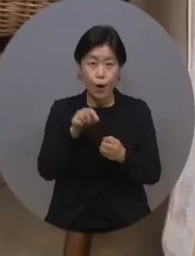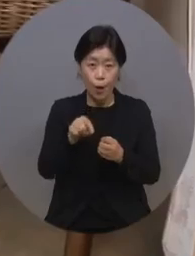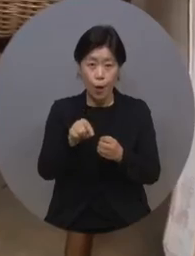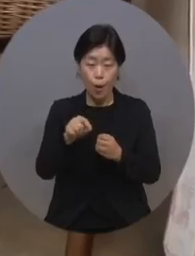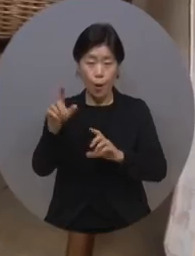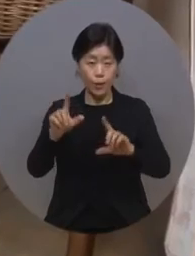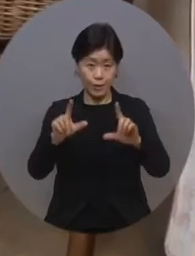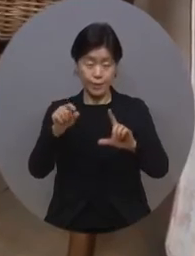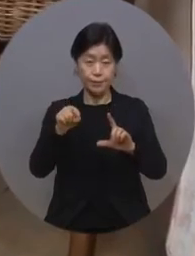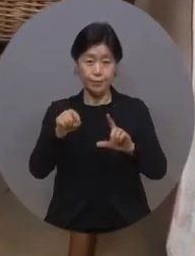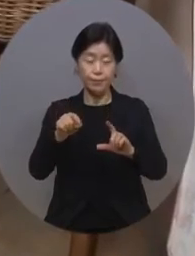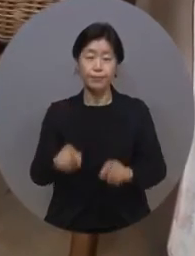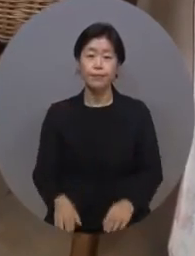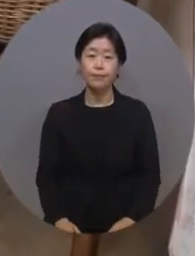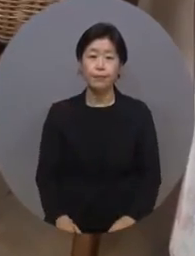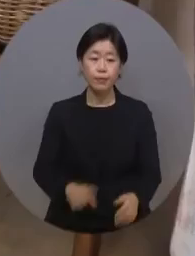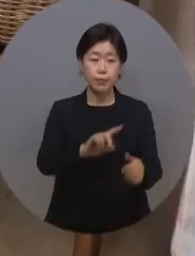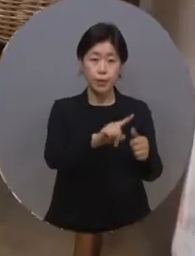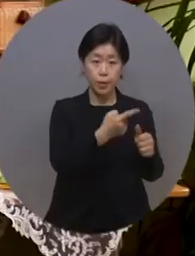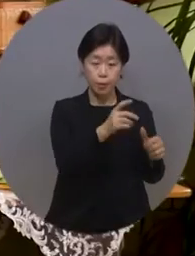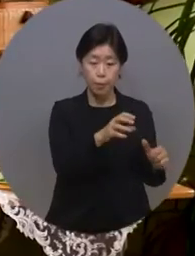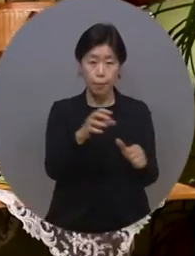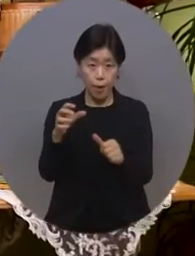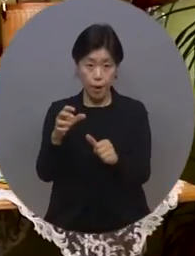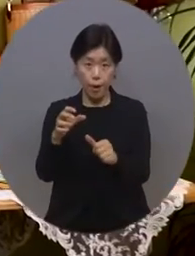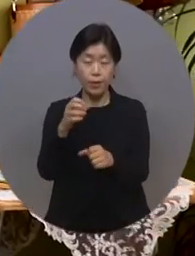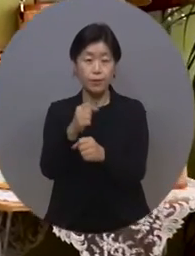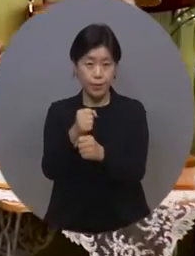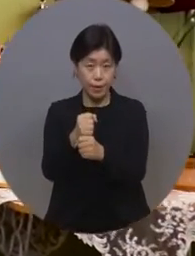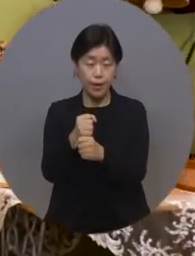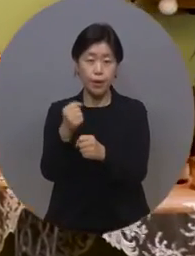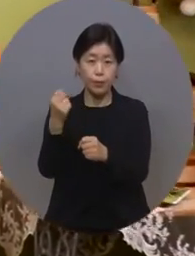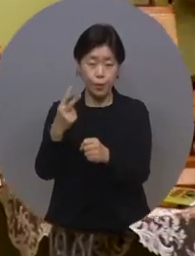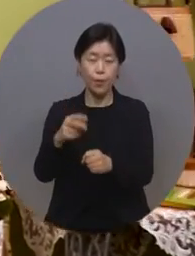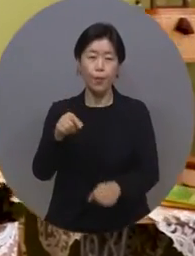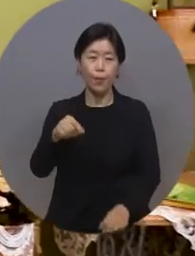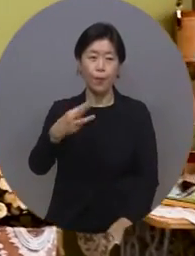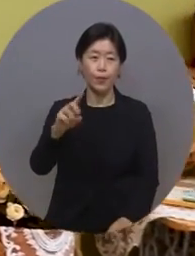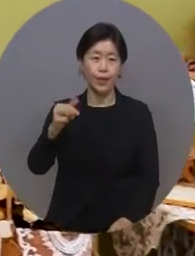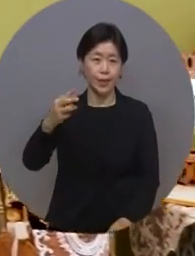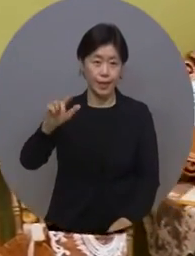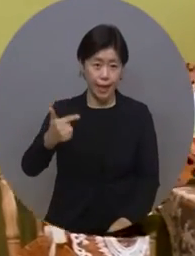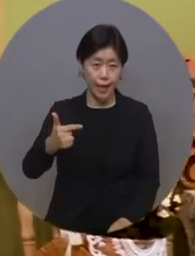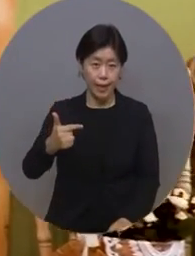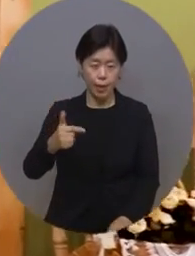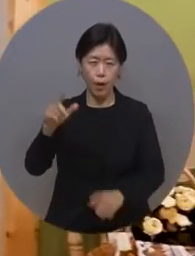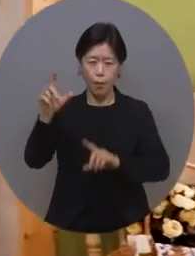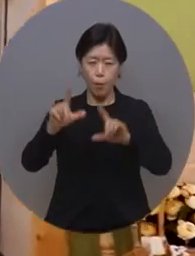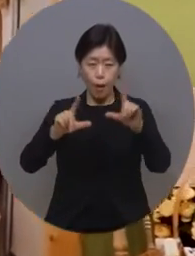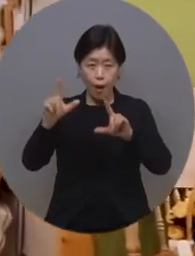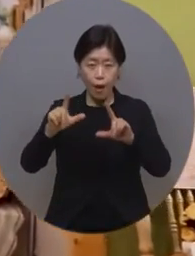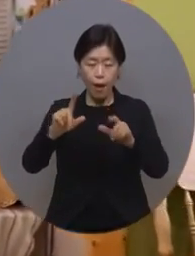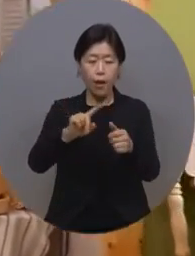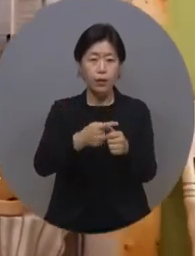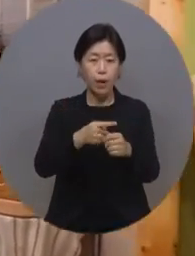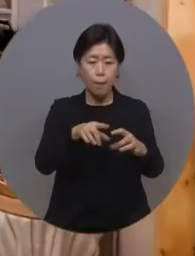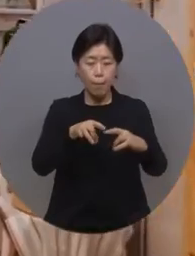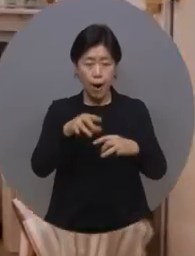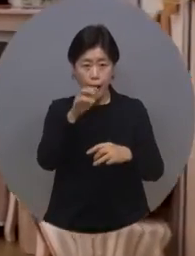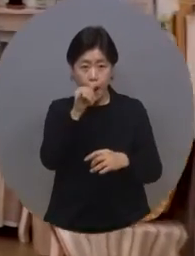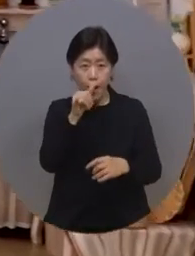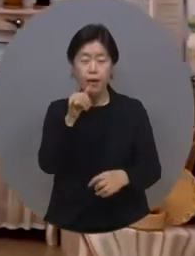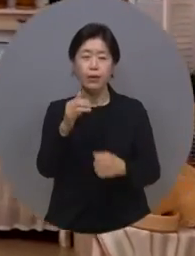공예품은 자연에서 얻은 소재를 사용하고 무엇보다 라탄 가구가 지닌 자연미 덕분에 실내외